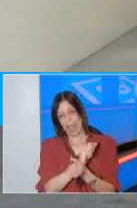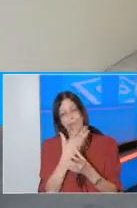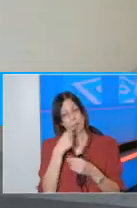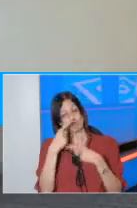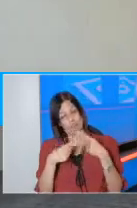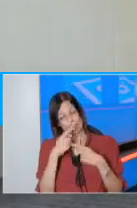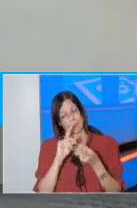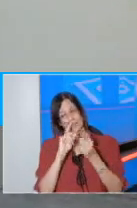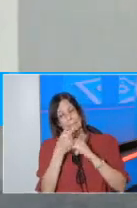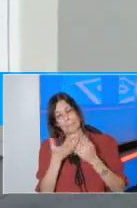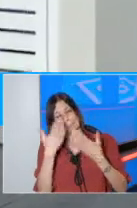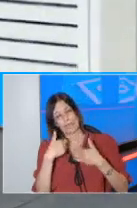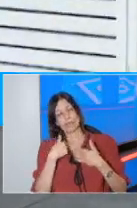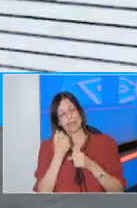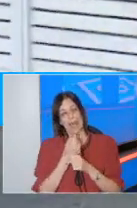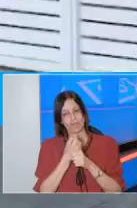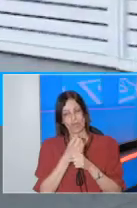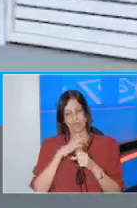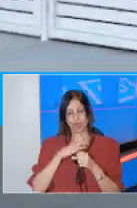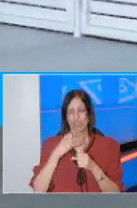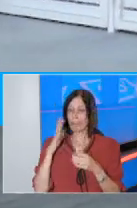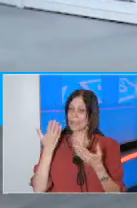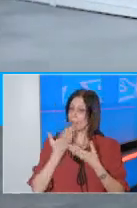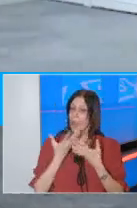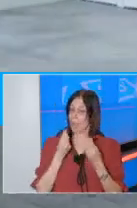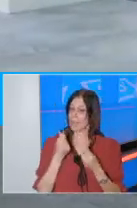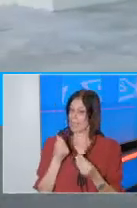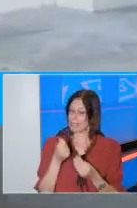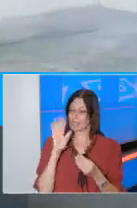בוא תעבוד עבורנו, גם תקבל הרבה כסף, וגם תפתח